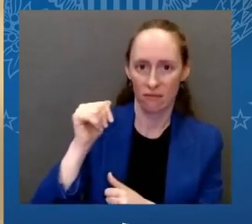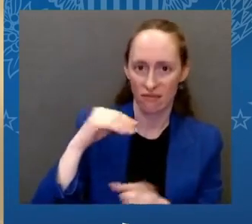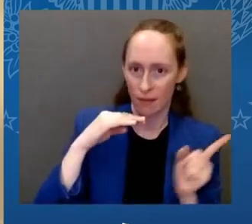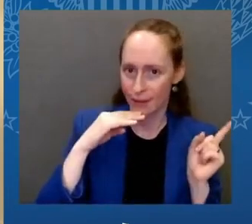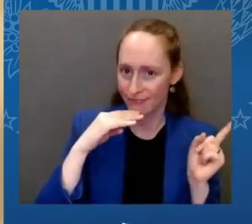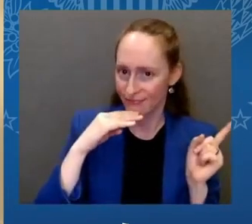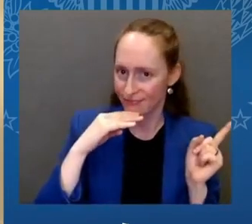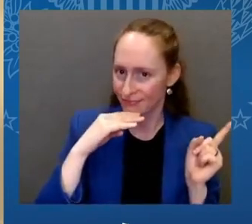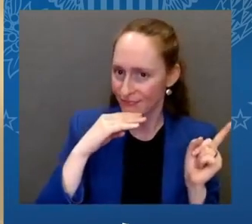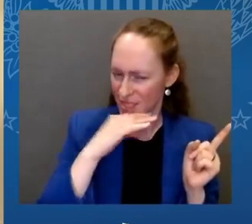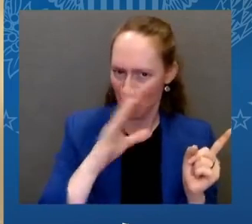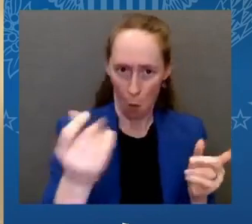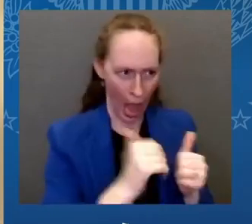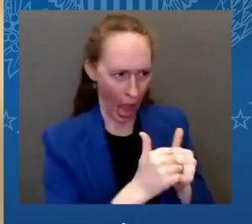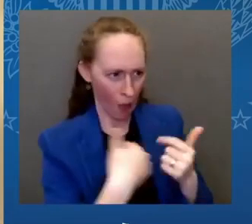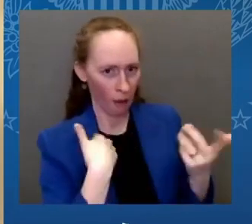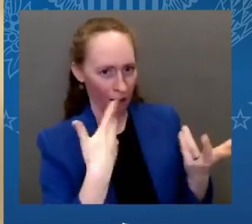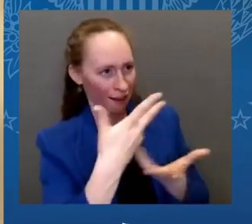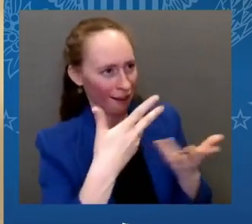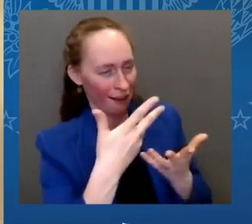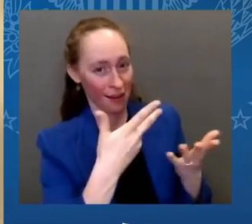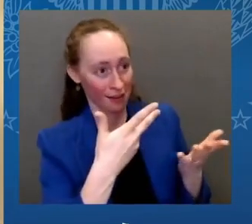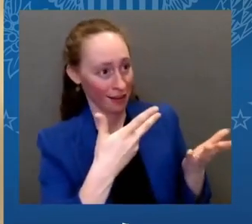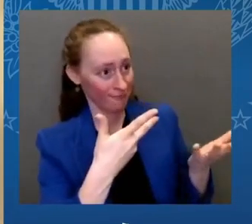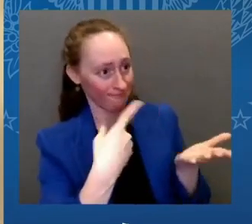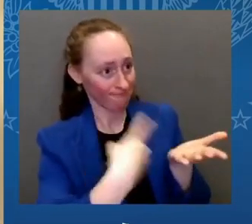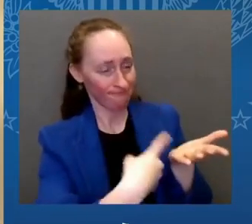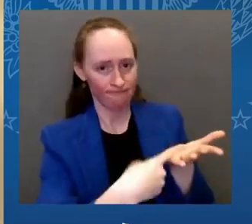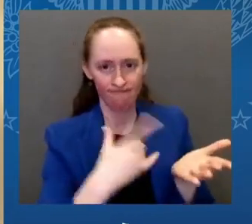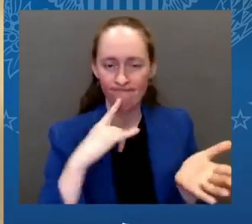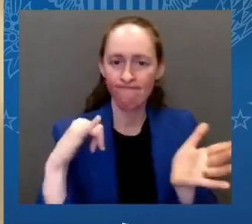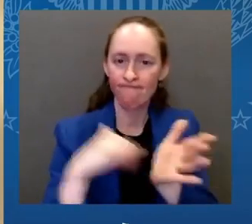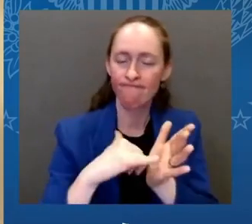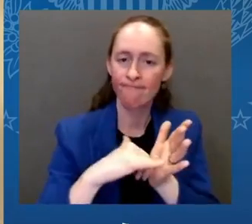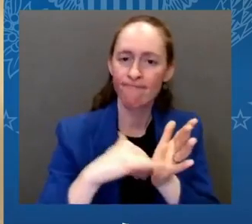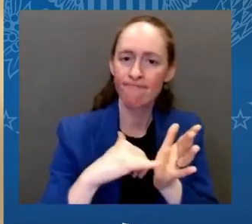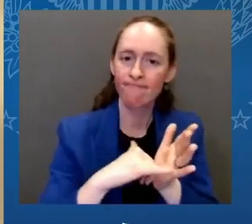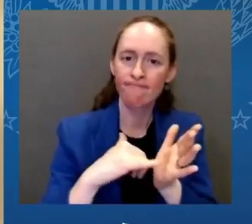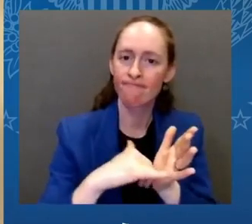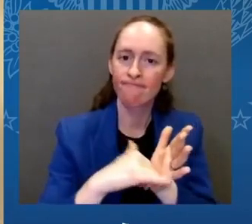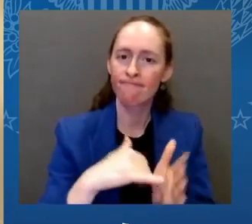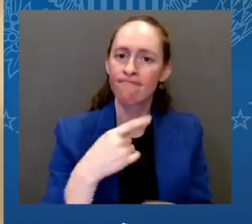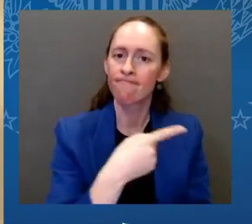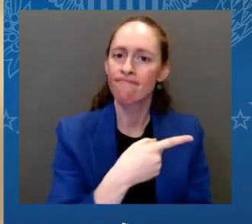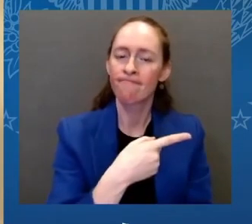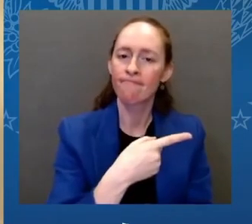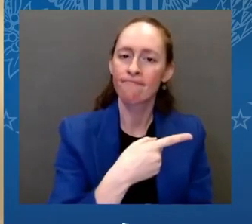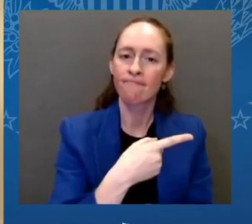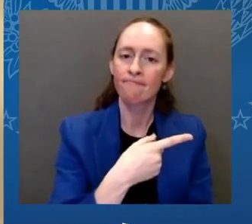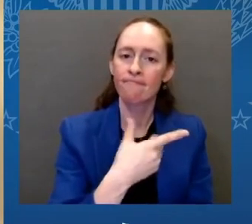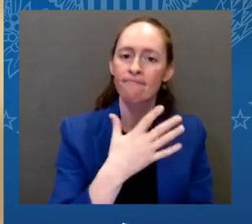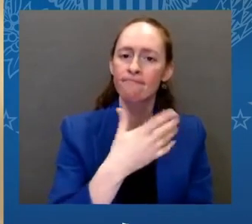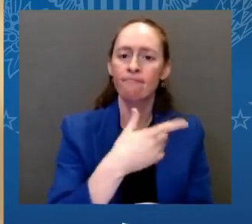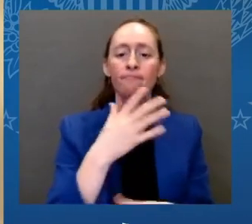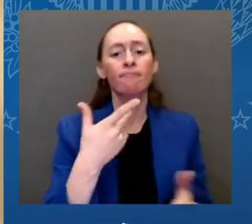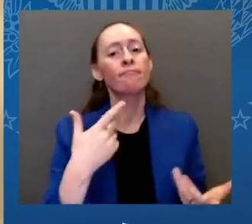його меседжам, що після України, він говорить, ми можемо піти далі, де раніше була потужна присутність Радянського